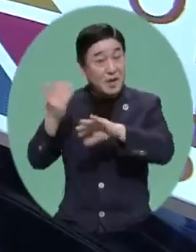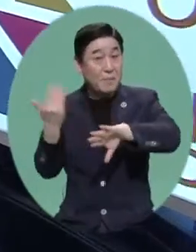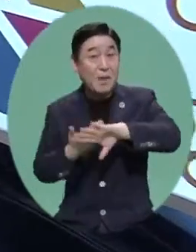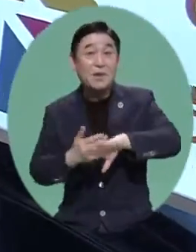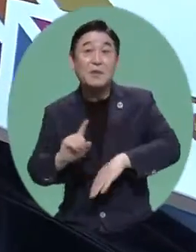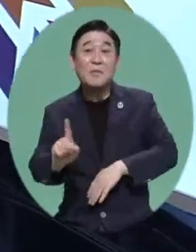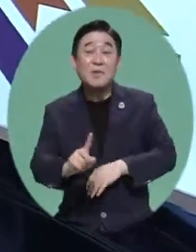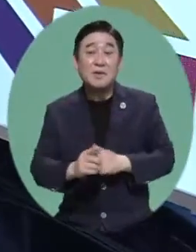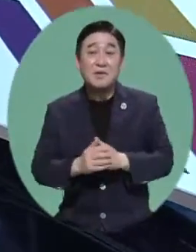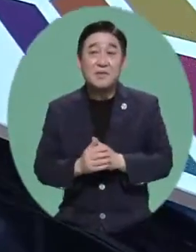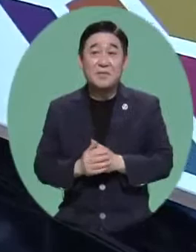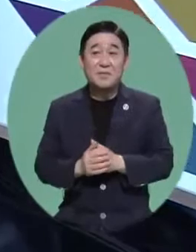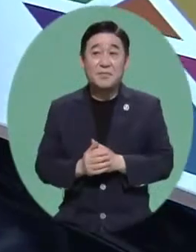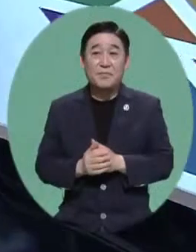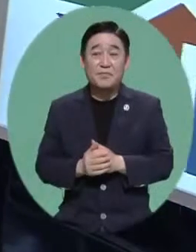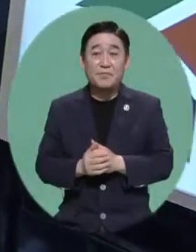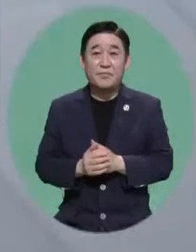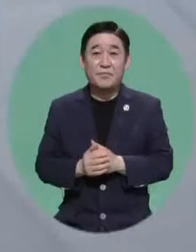반드시 입니까